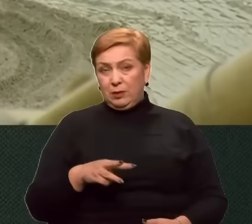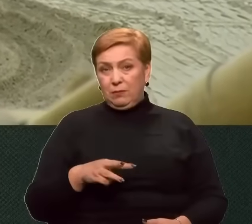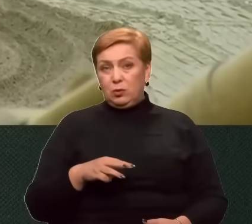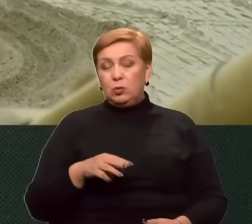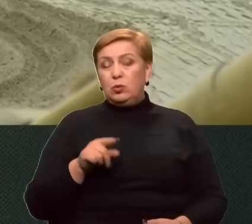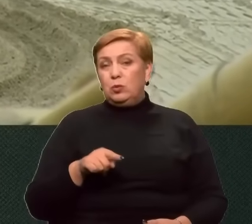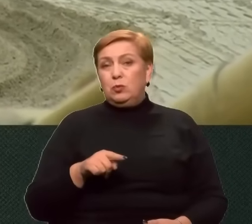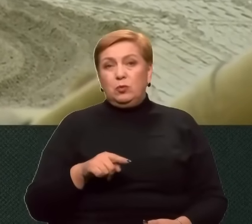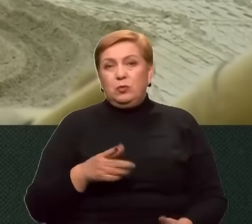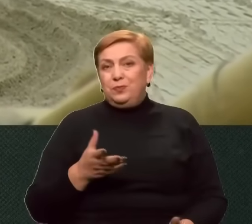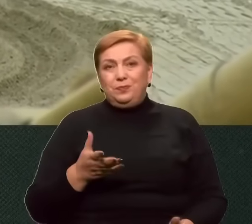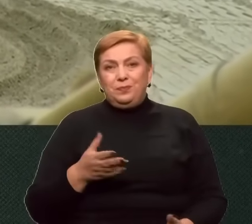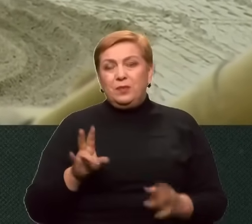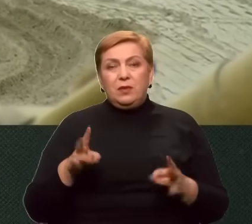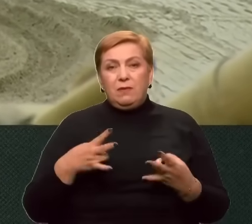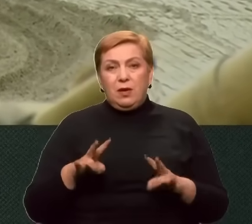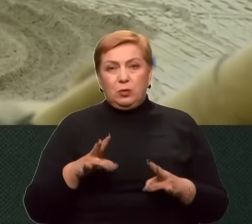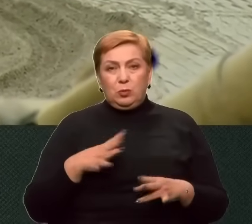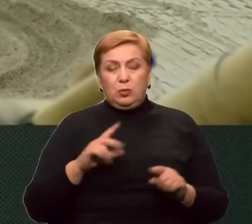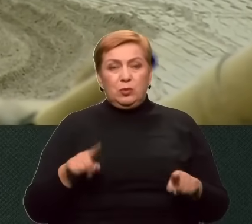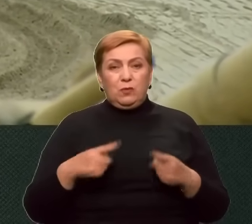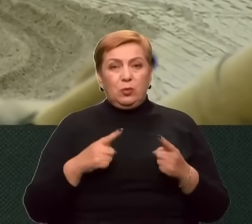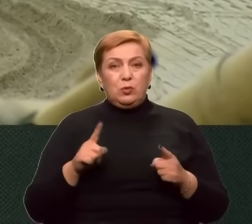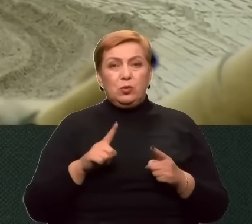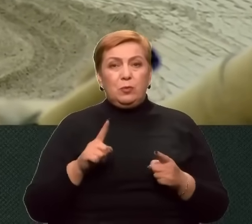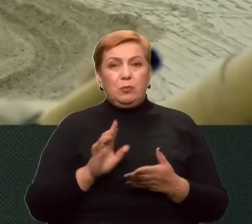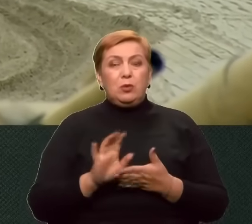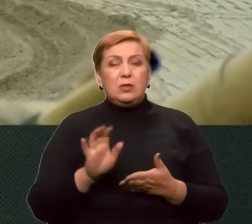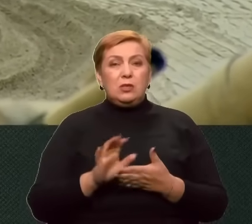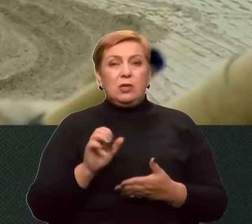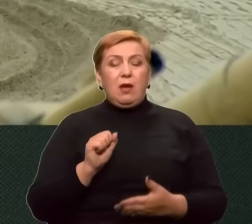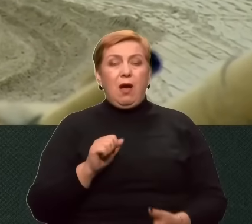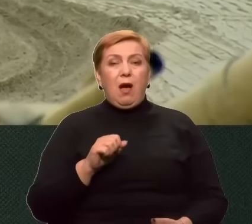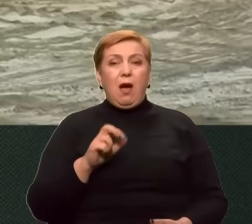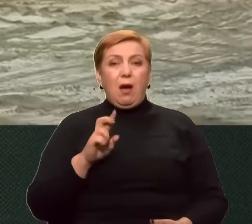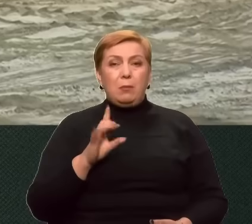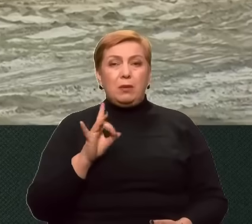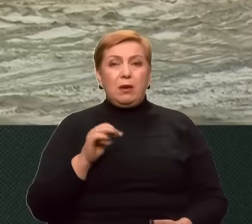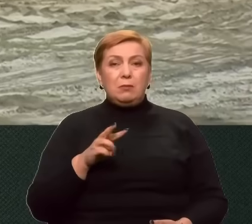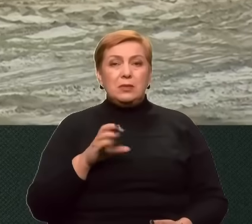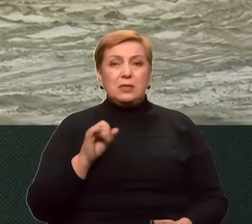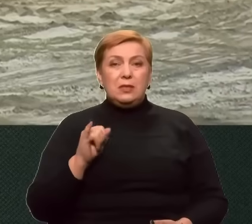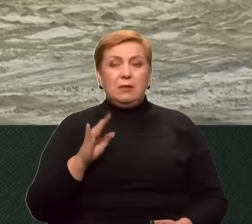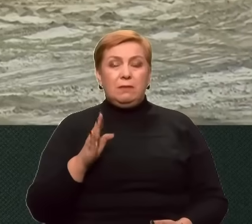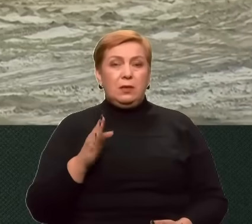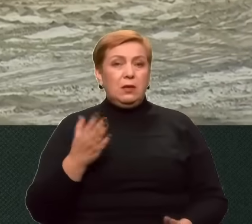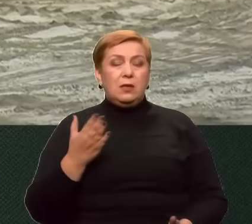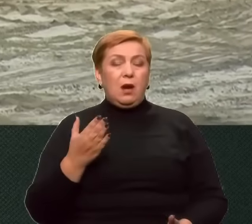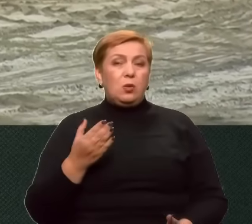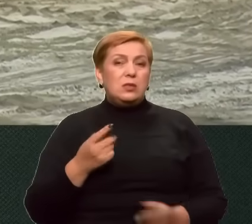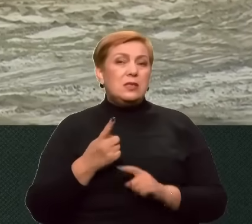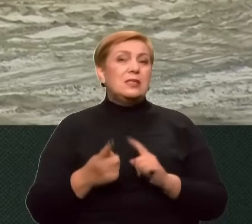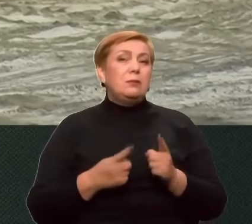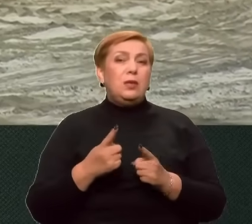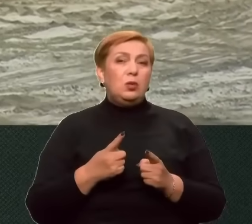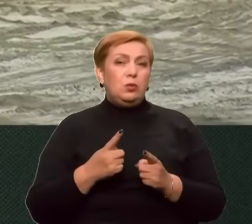було, власне, створювати ілюзію того, що постачання «Абрамсів» можуть якось якісно змінити